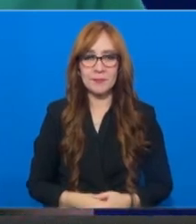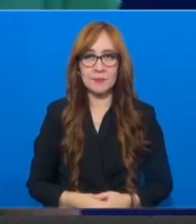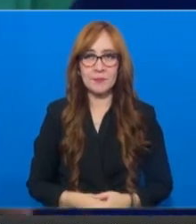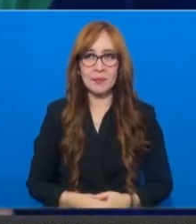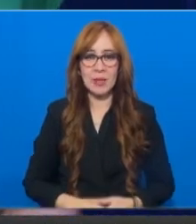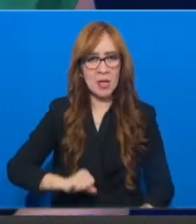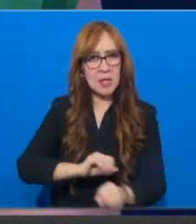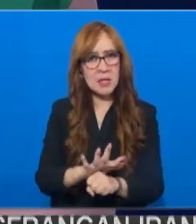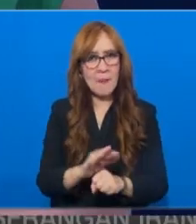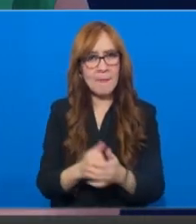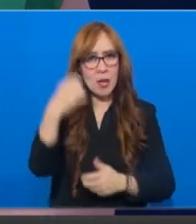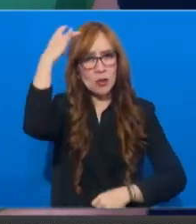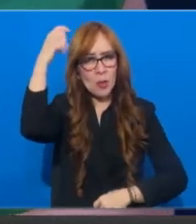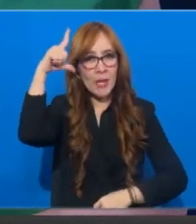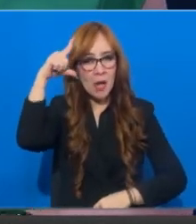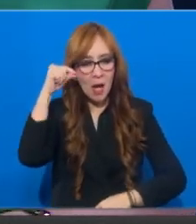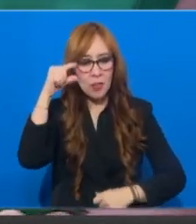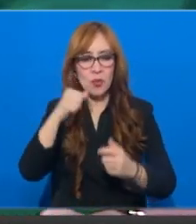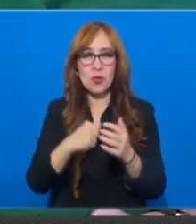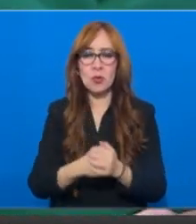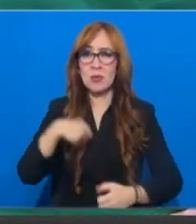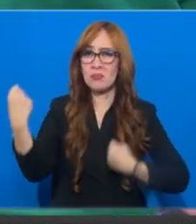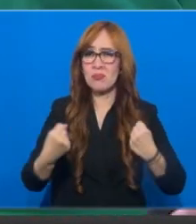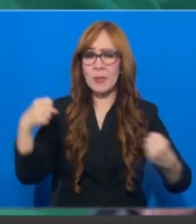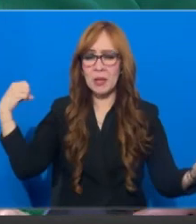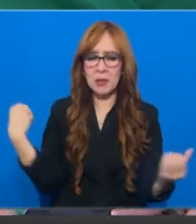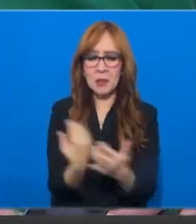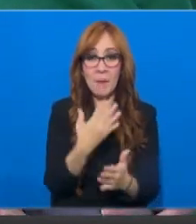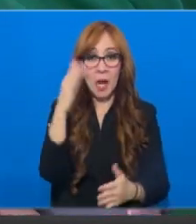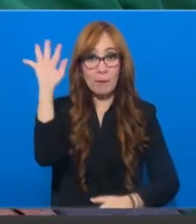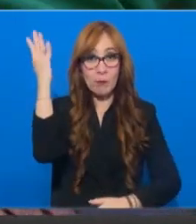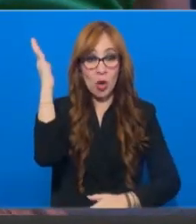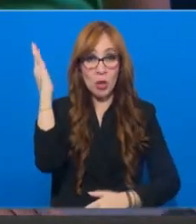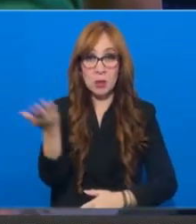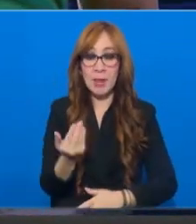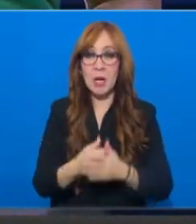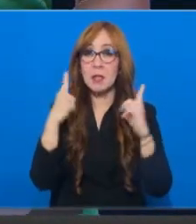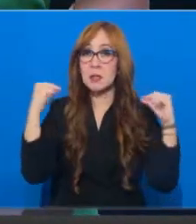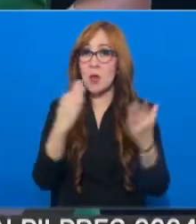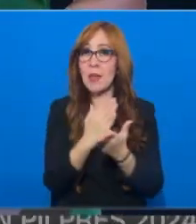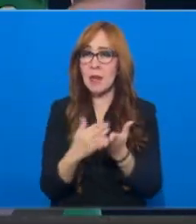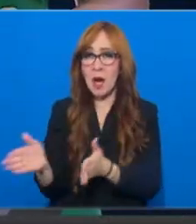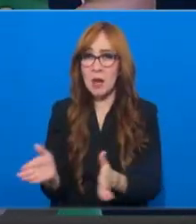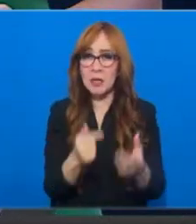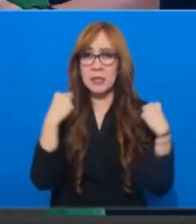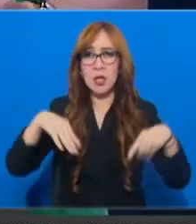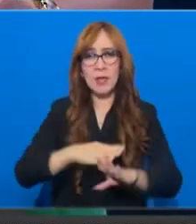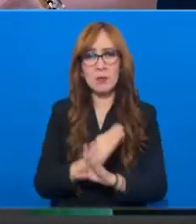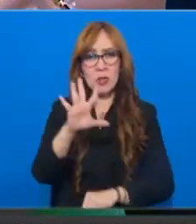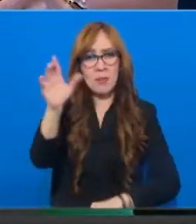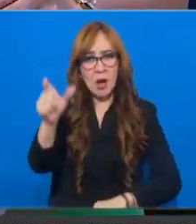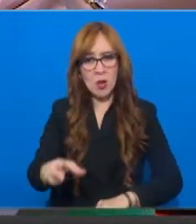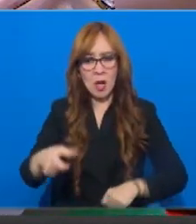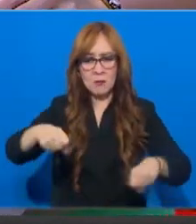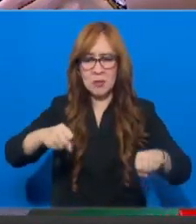Akibat sopir mengantuk, mobil yang mengangkut rombongan pemudik menabrak pohon di Kabupaten Sragen, Jawa Tengah. Adapun di Jawa Timur, 5 pengendara sepeda motor yang